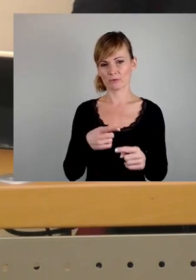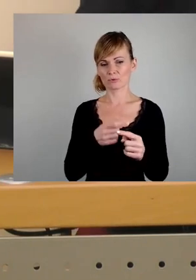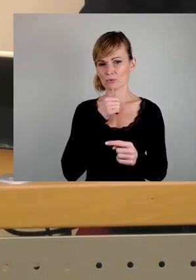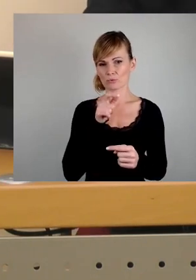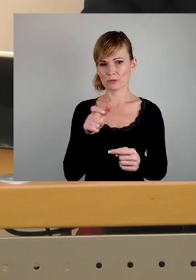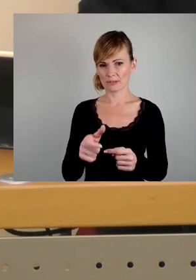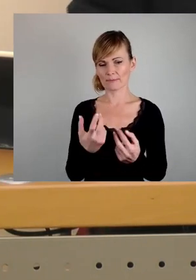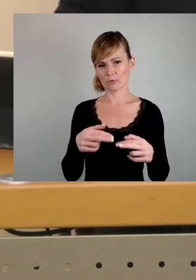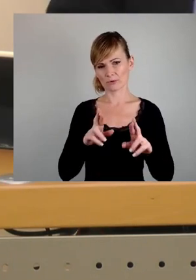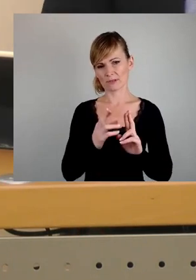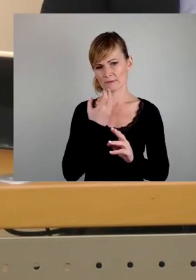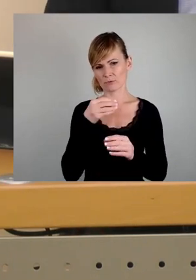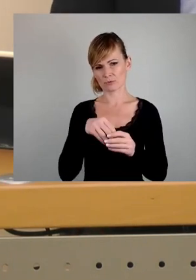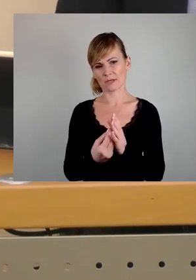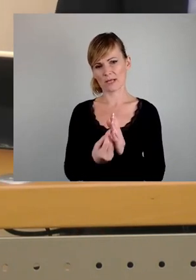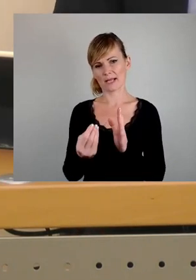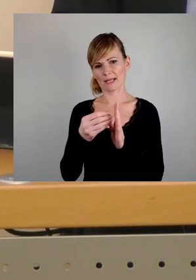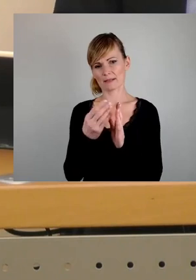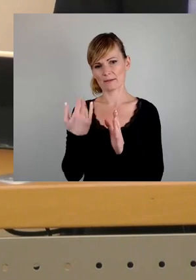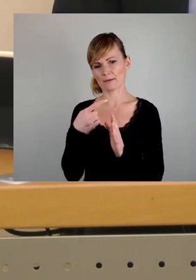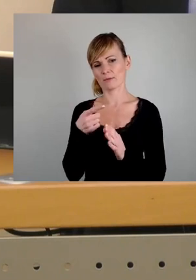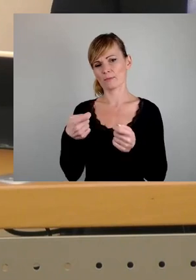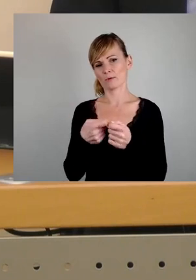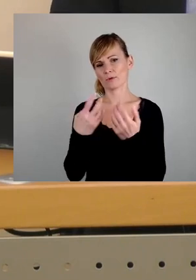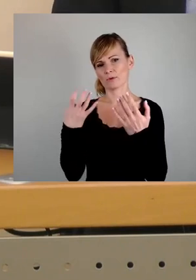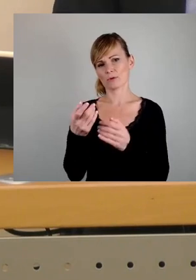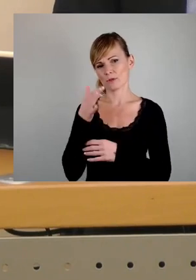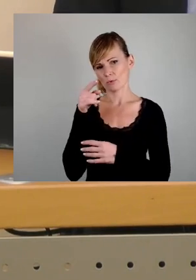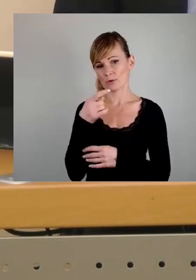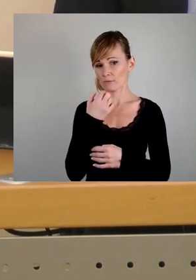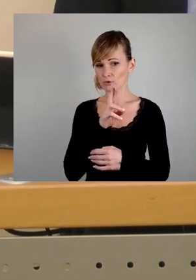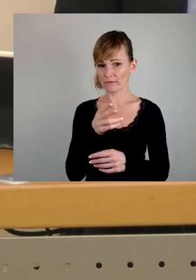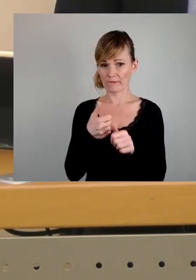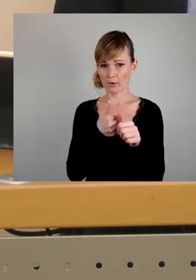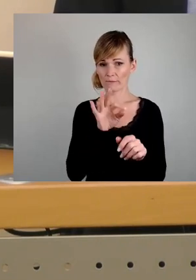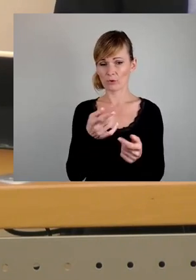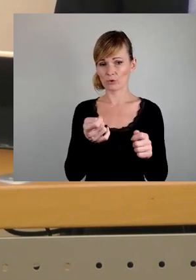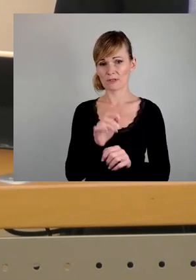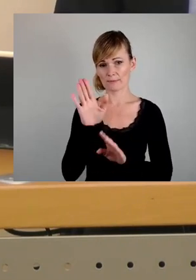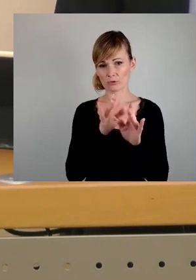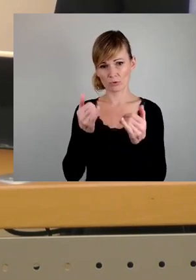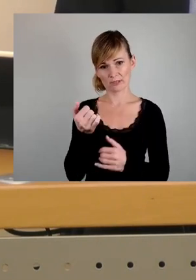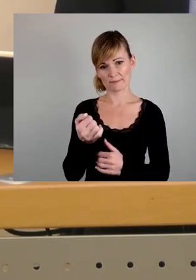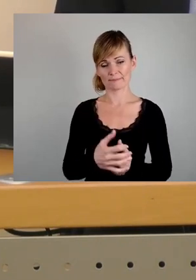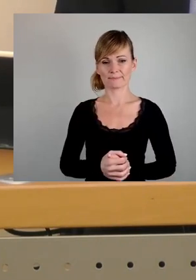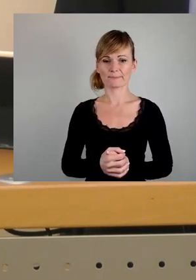berücksichtigen wollen, also den Antrag von Bündnis 90 Die Grünen. Wer dem folgen möchte in der Schlussabstimmung, den bitte ich jetzt um Stimmzeichen.